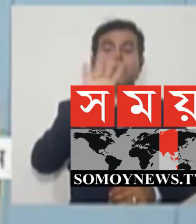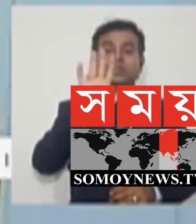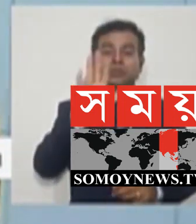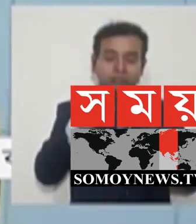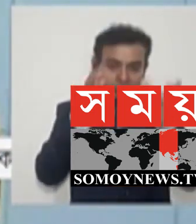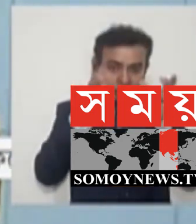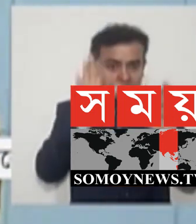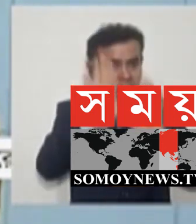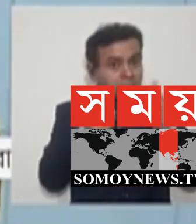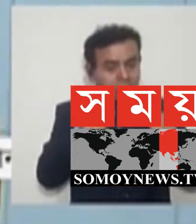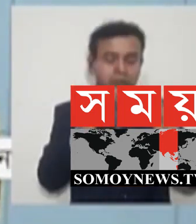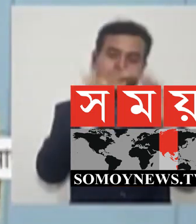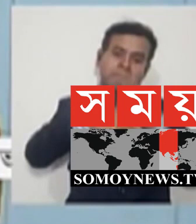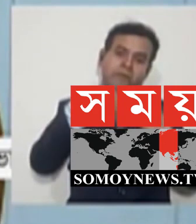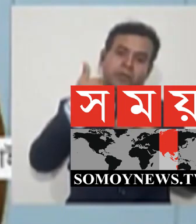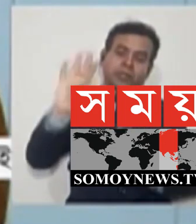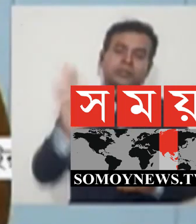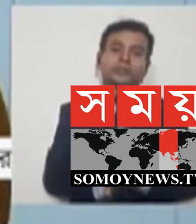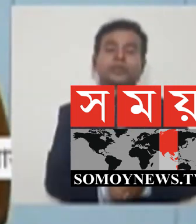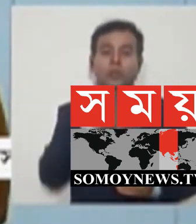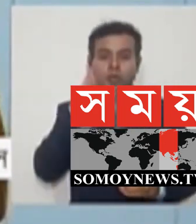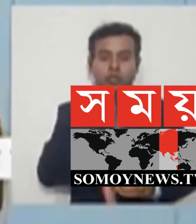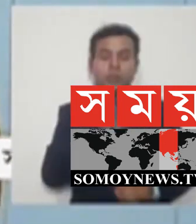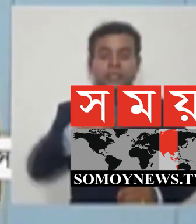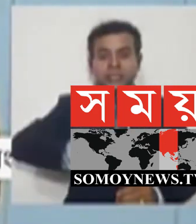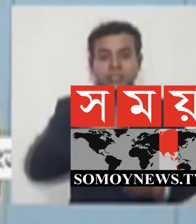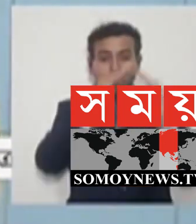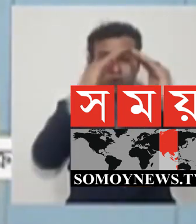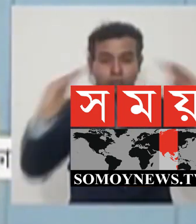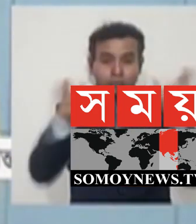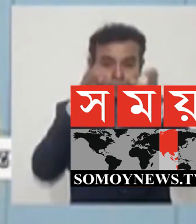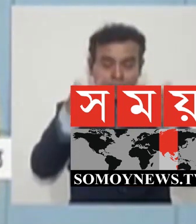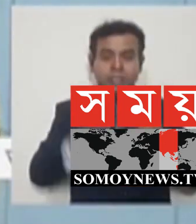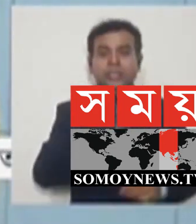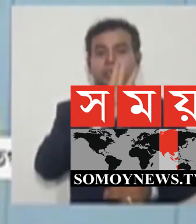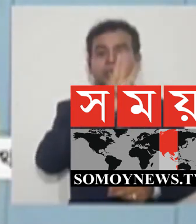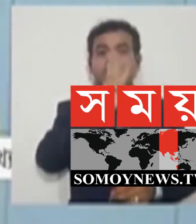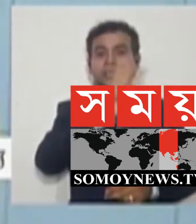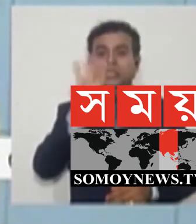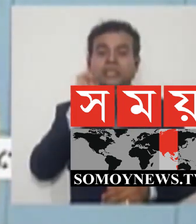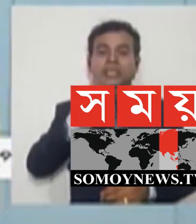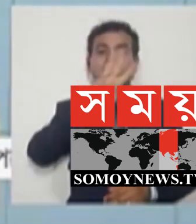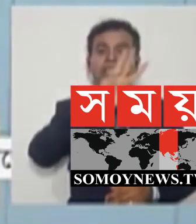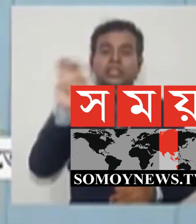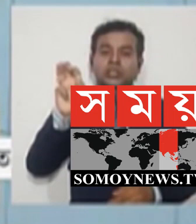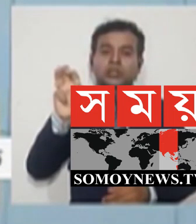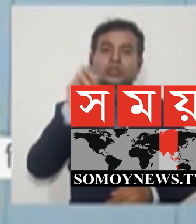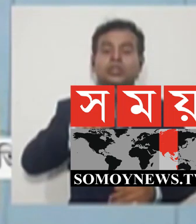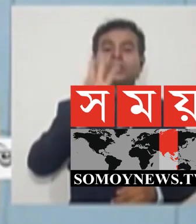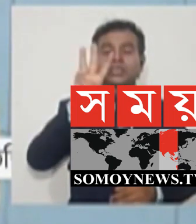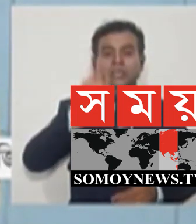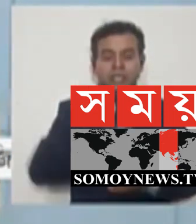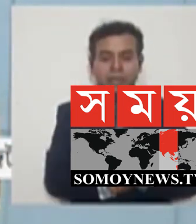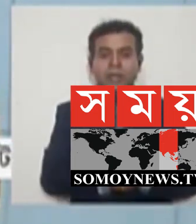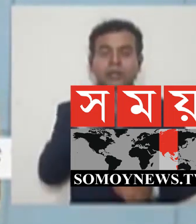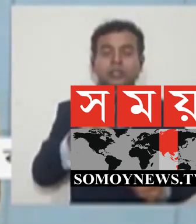বর্তমানে হোম কোয়ারেন্টাইনে আছে 33,300 জন এবং প্রাতিষ্ঠানিক কোয়ারেন্টাইনে আছে